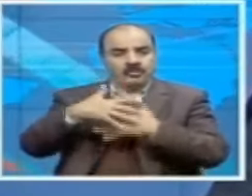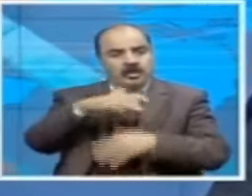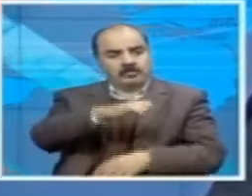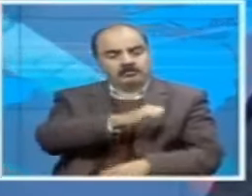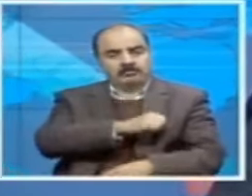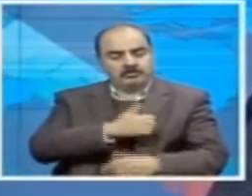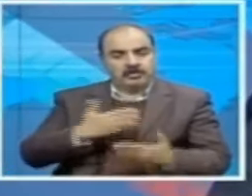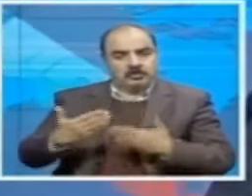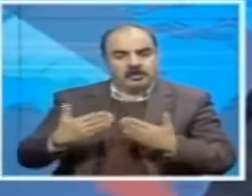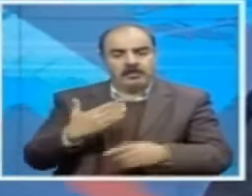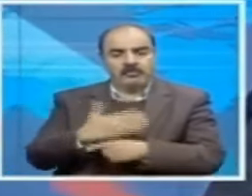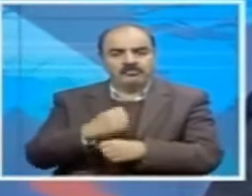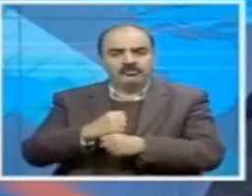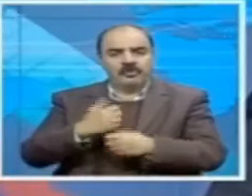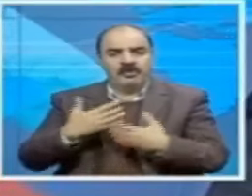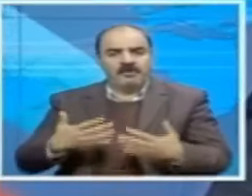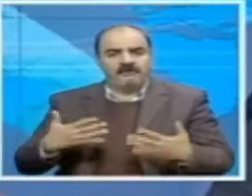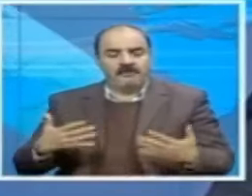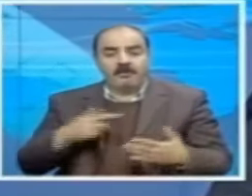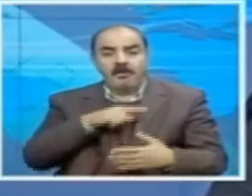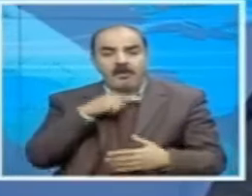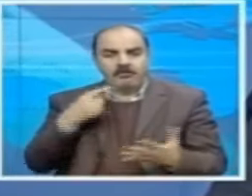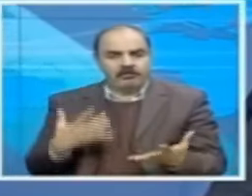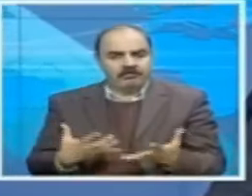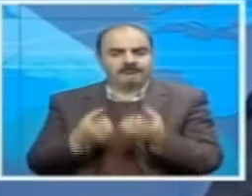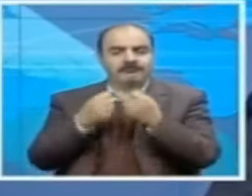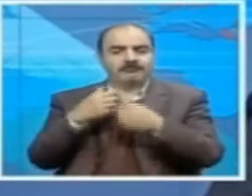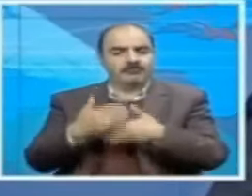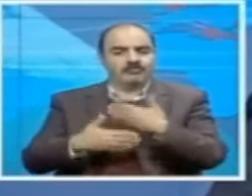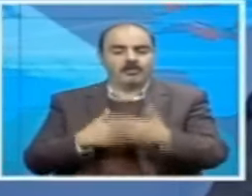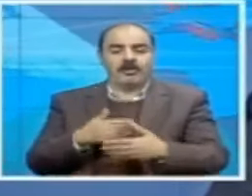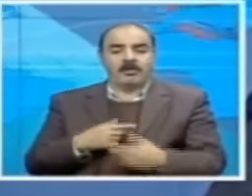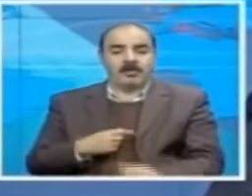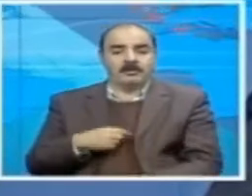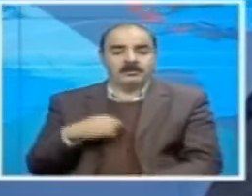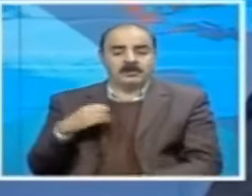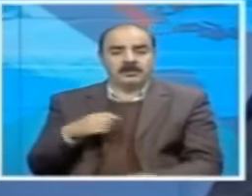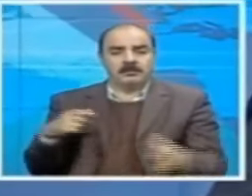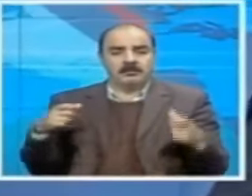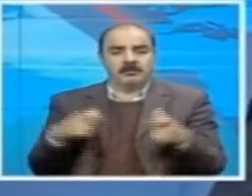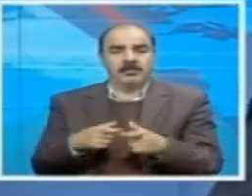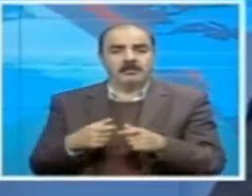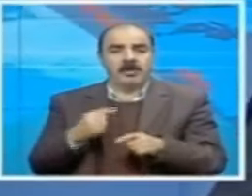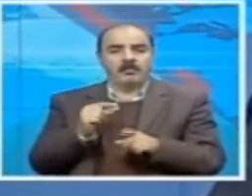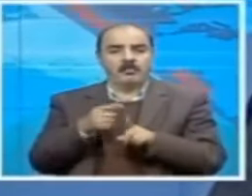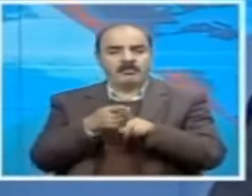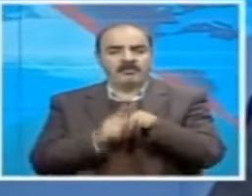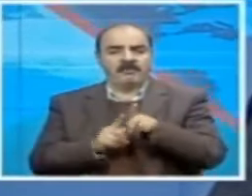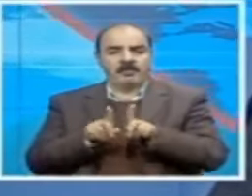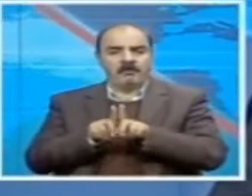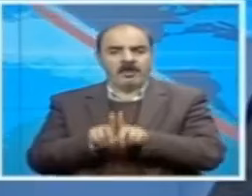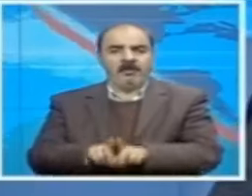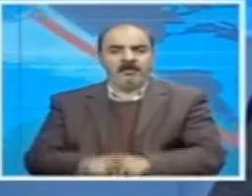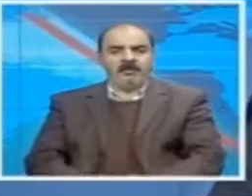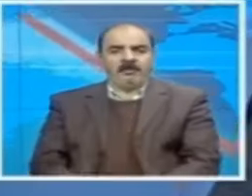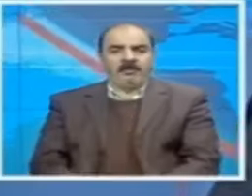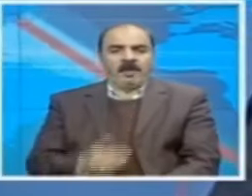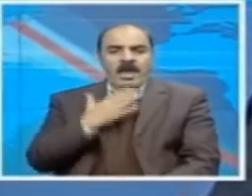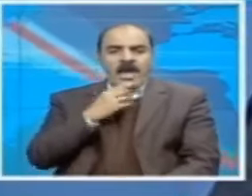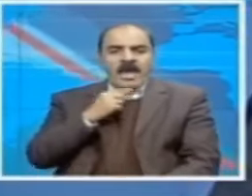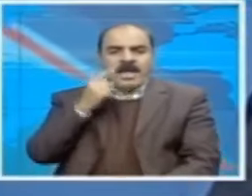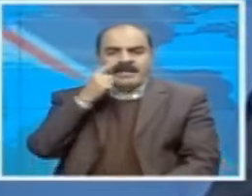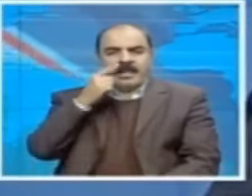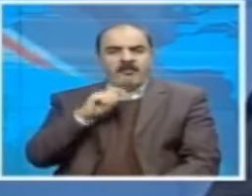الاستثمارات الأجنبية وتمكين القطاع الخاص. جاء ذلك خلال اجتماع عقده الرئيس مع الدكتور مصطفى مدبولي رئيس مجلس